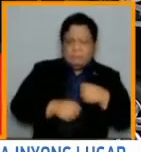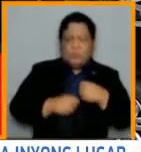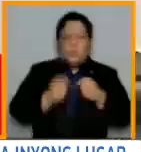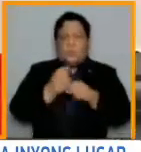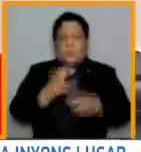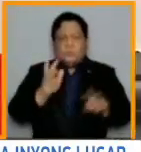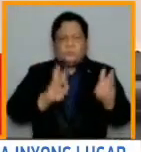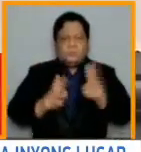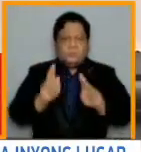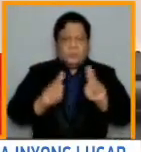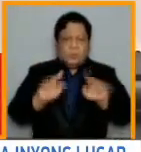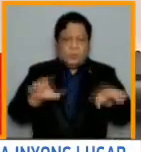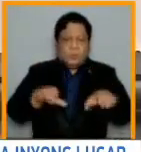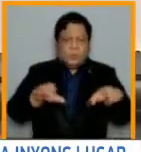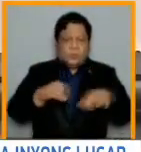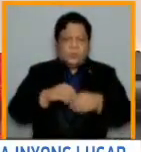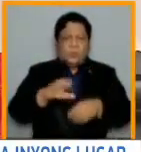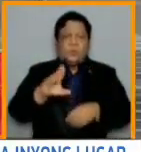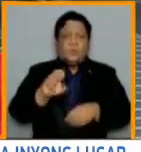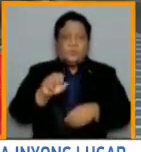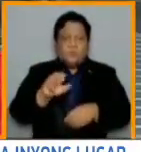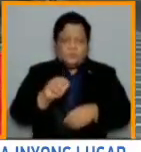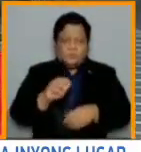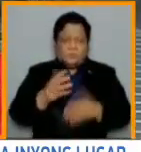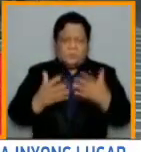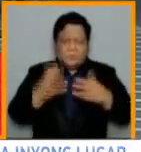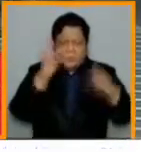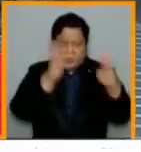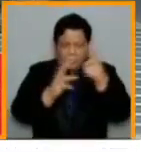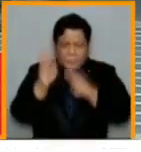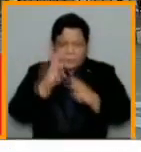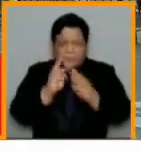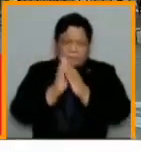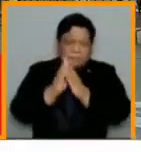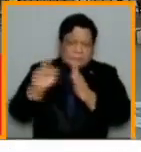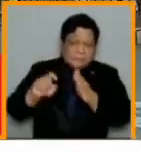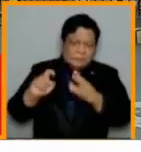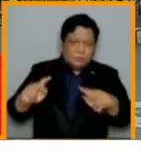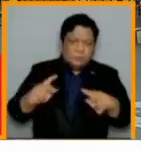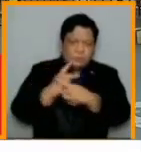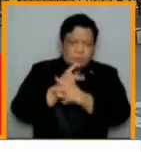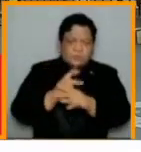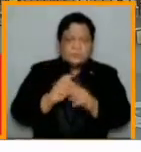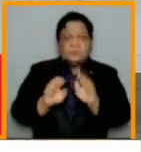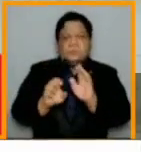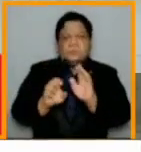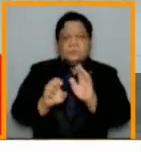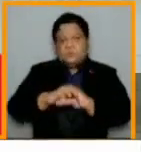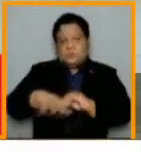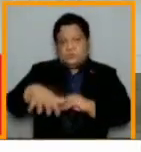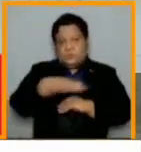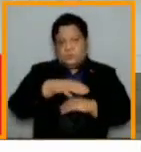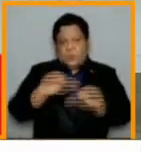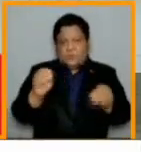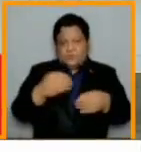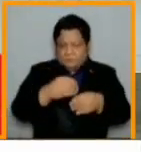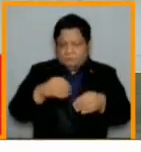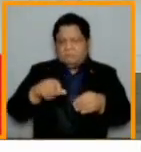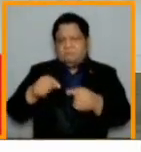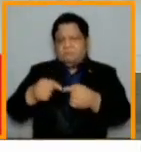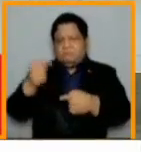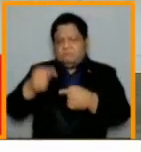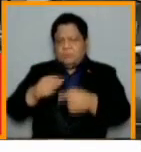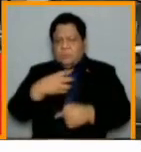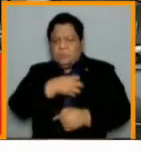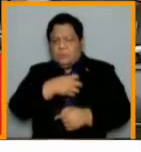customs. Humiling sila mabigyan ng karagdagang proteksyon gaya ng mga checkpoints sa palibot ng customs at umapila rin sa COMELEC na mabigyan ng exemption